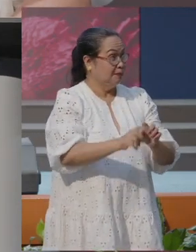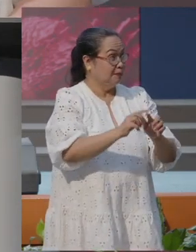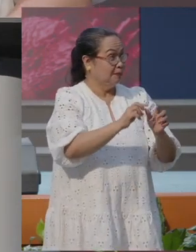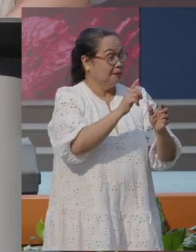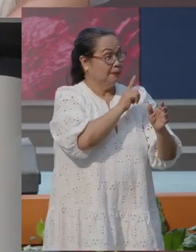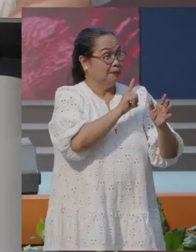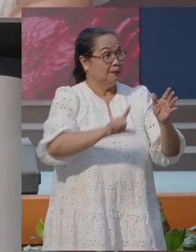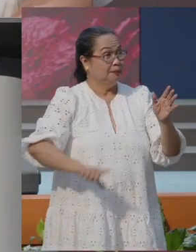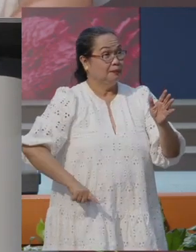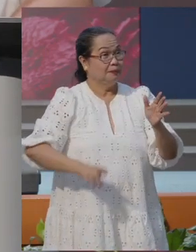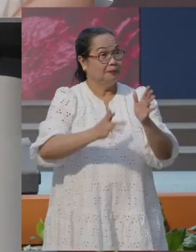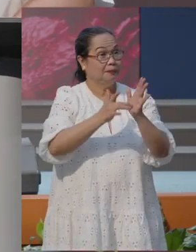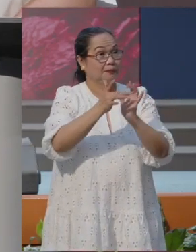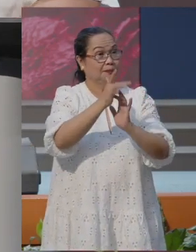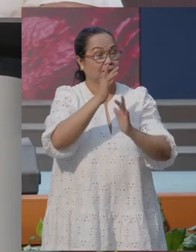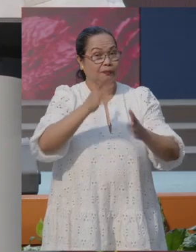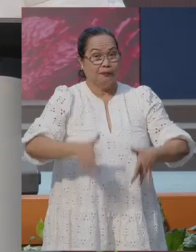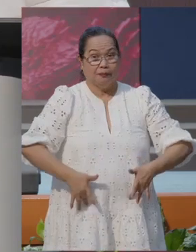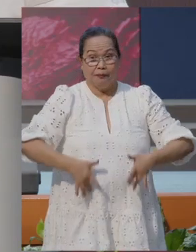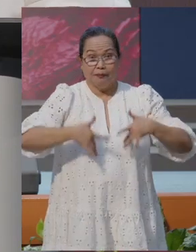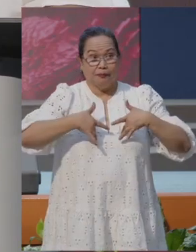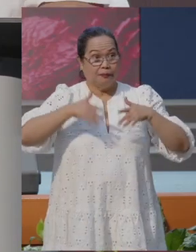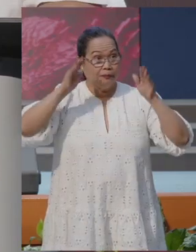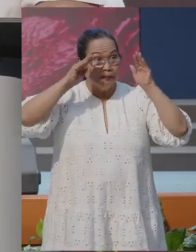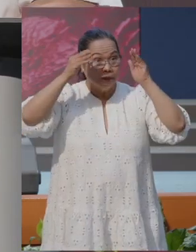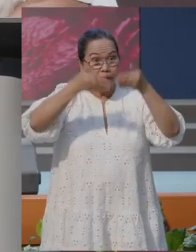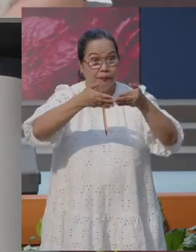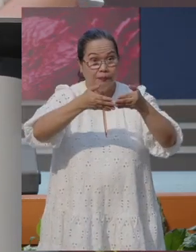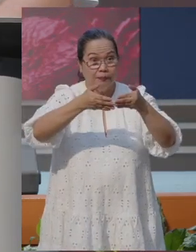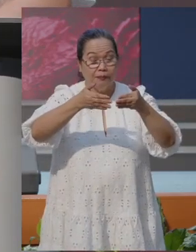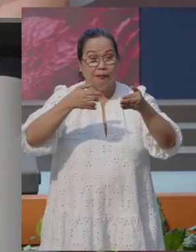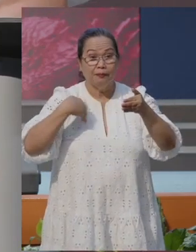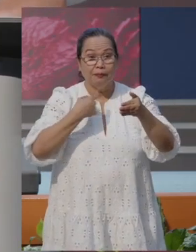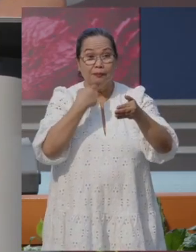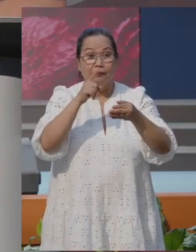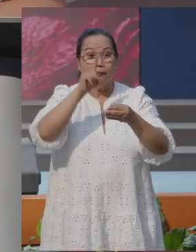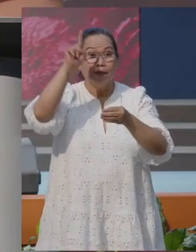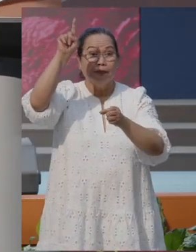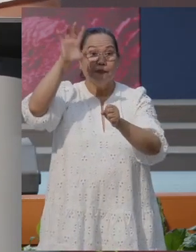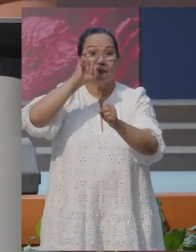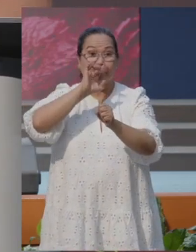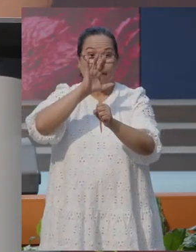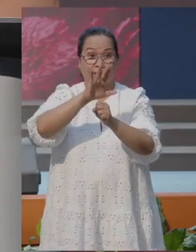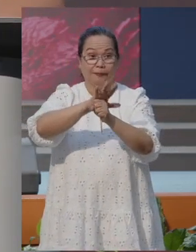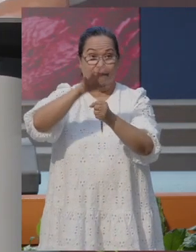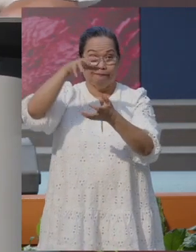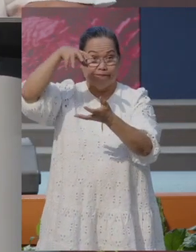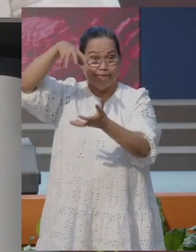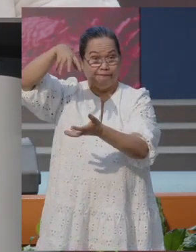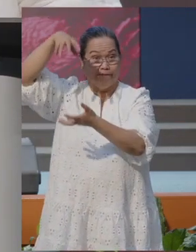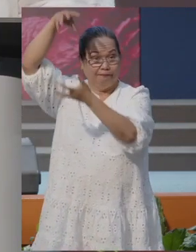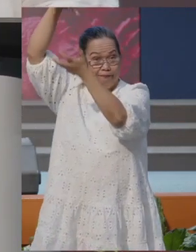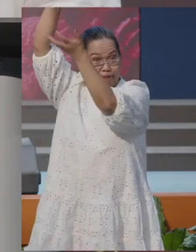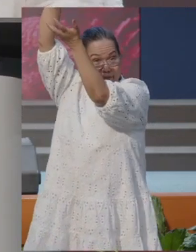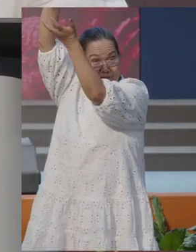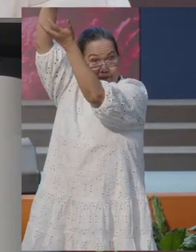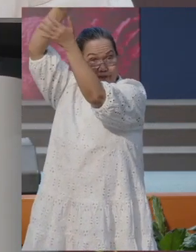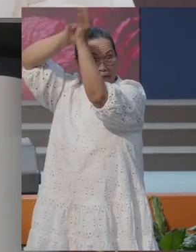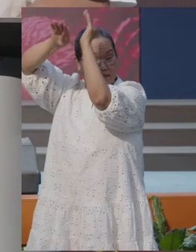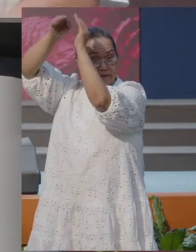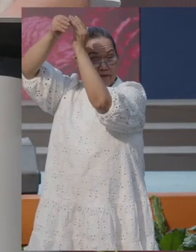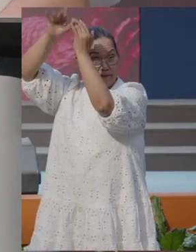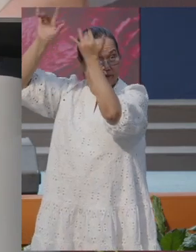Jesus ay buhay na nakasentro sa kanyang pangakong yaman sa langit, kalwalhatian na